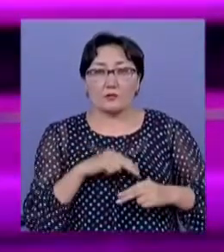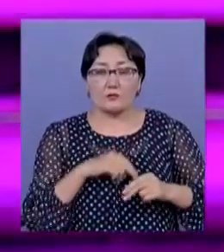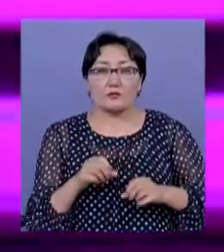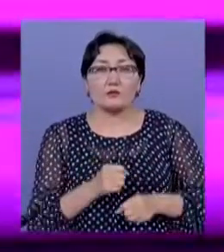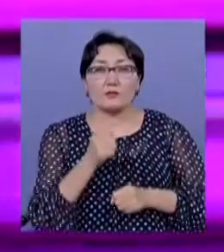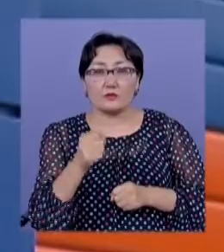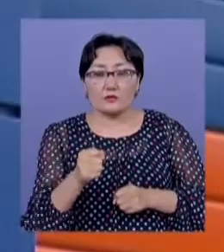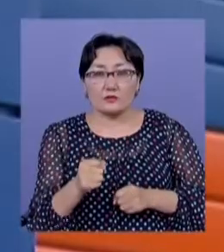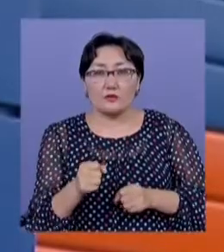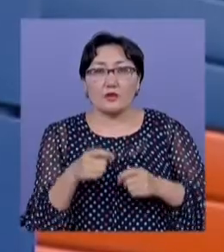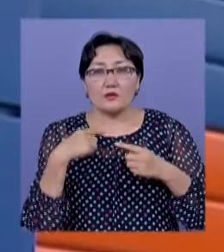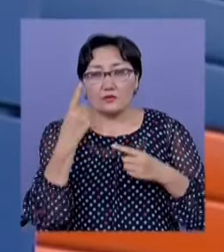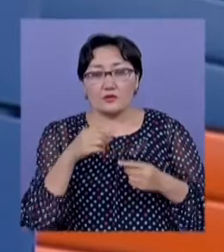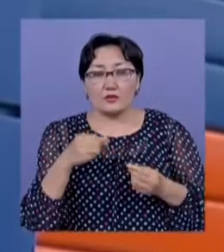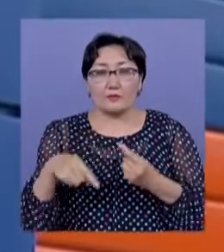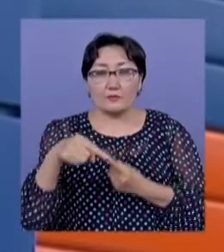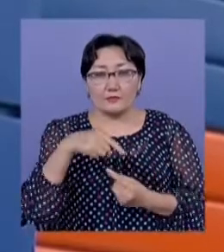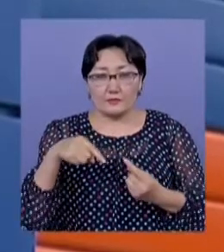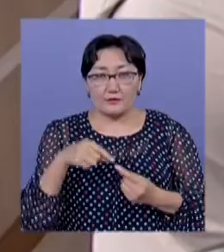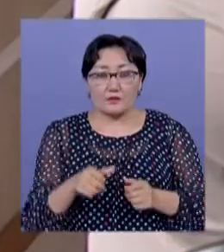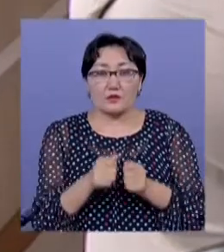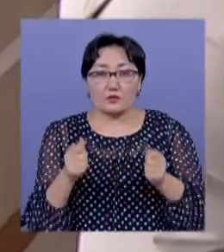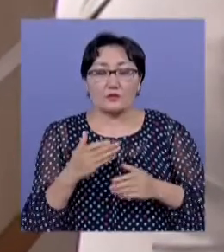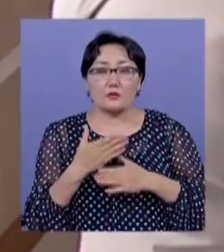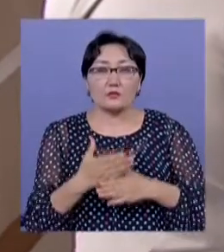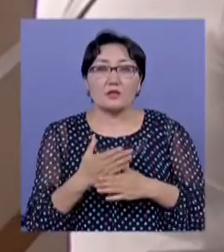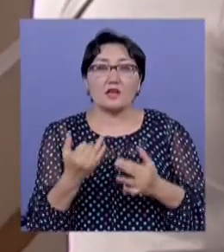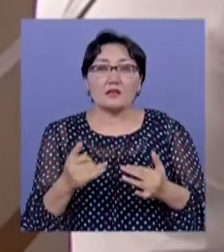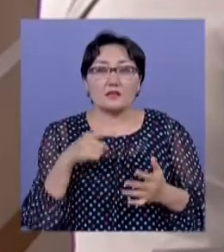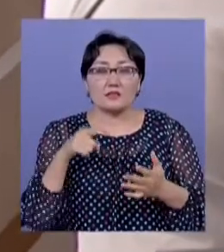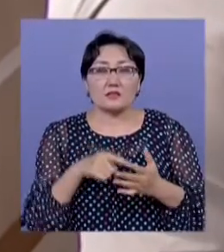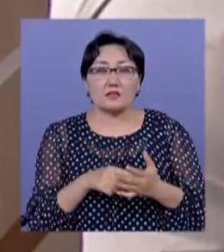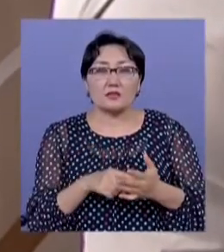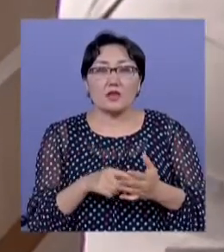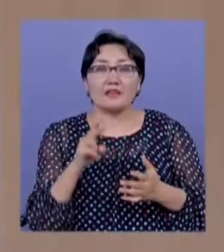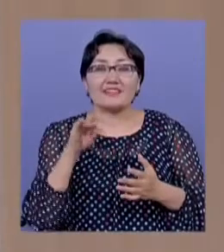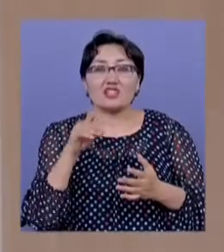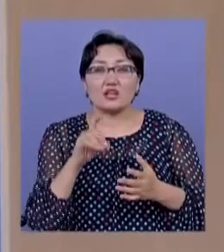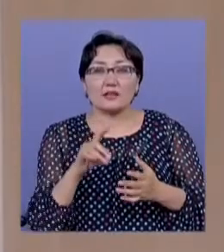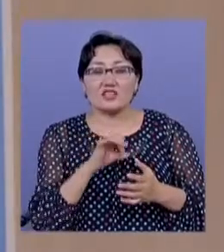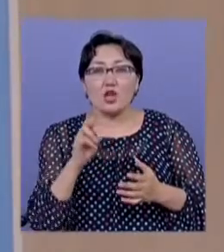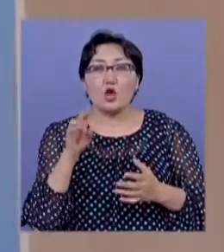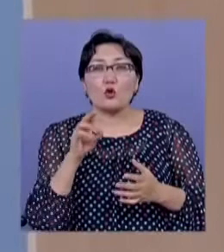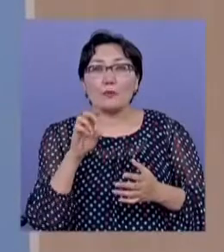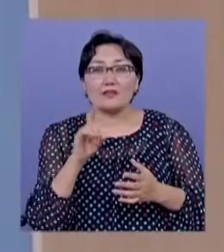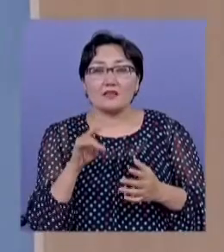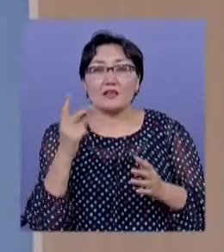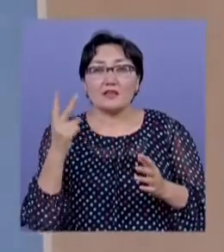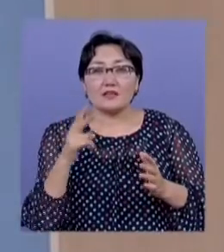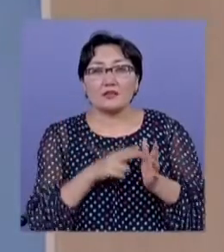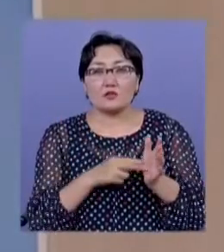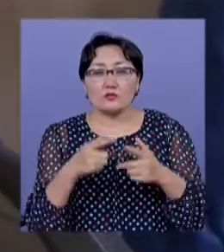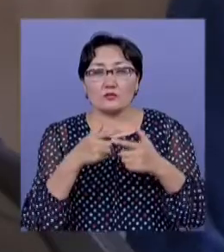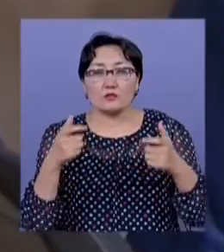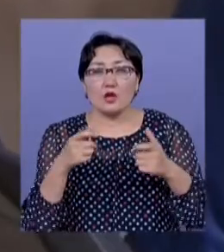қамту ғана емес, жеке бизнестерін ашуға да қол ұшын береді. Қазір қаладағы Кенжихан және Көкбазар екі теміржол бекетімен